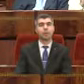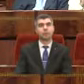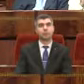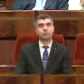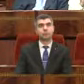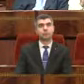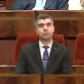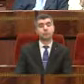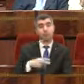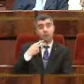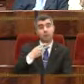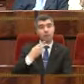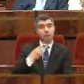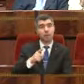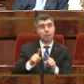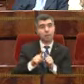الكلام على الاقتصاد